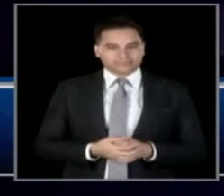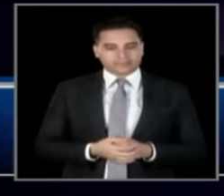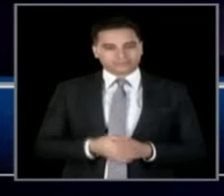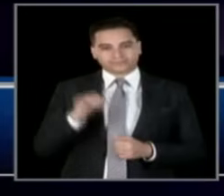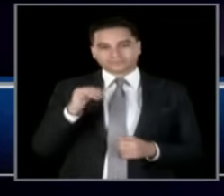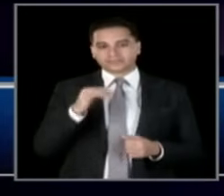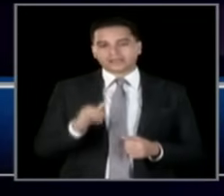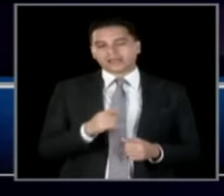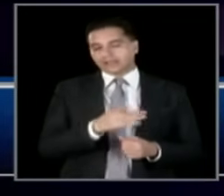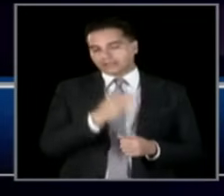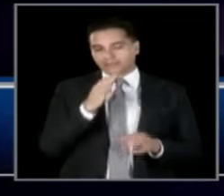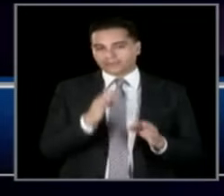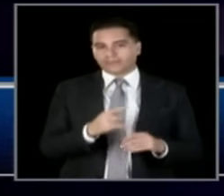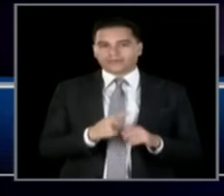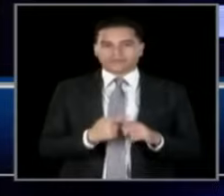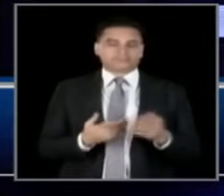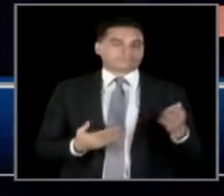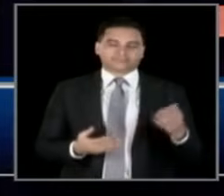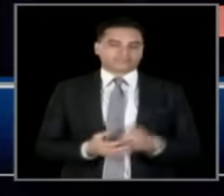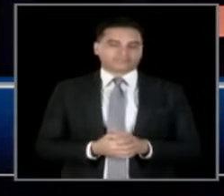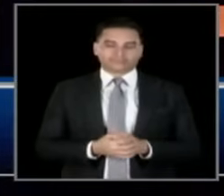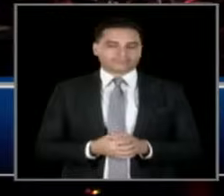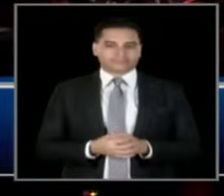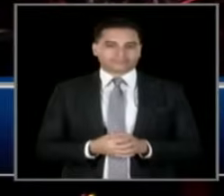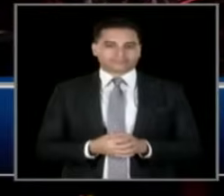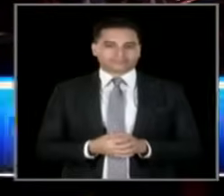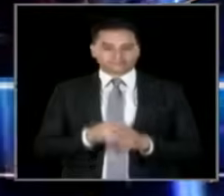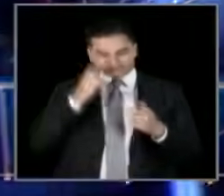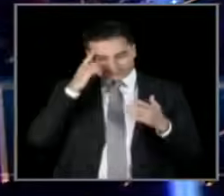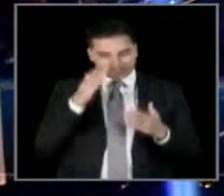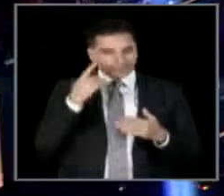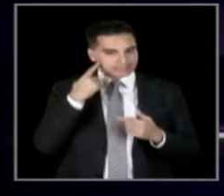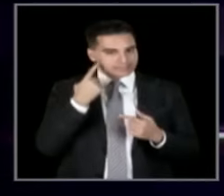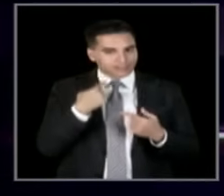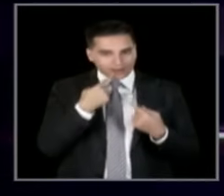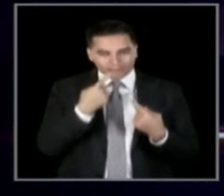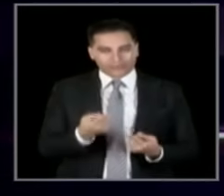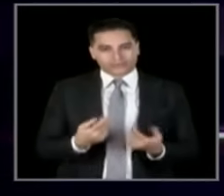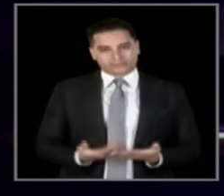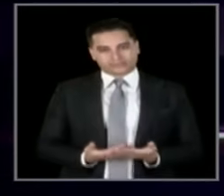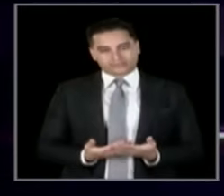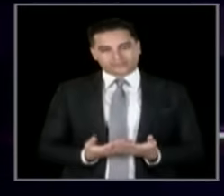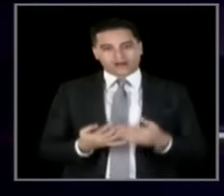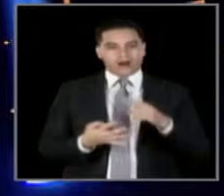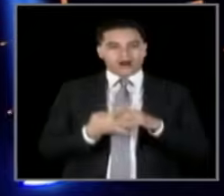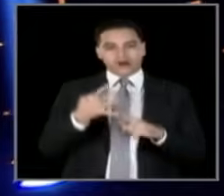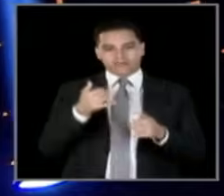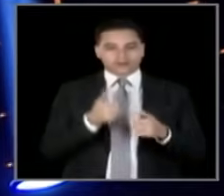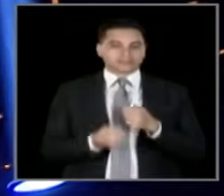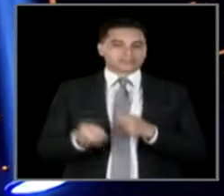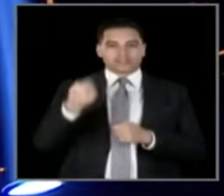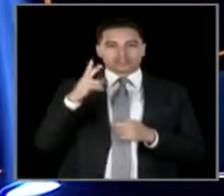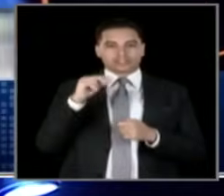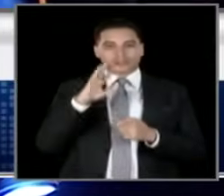يحيى طبعا إجابة خاطئة ما انتش مركز في المعلومات اللي أنا بقولها أربع اختيارات